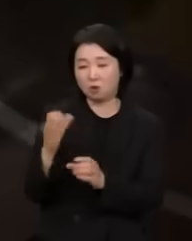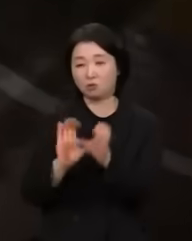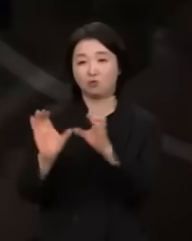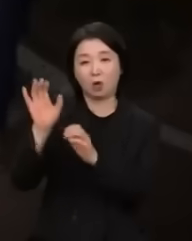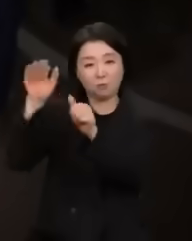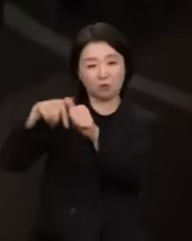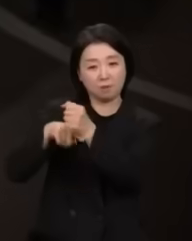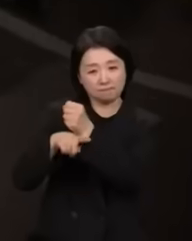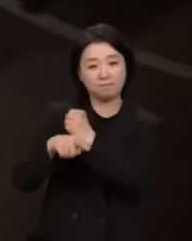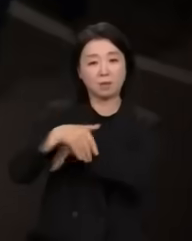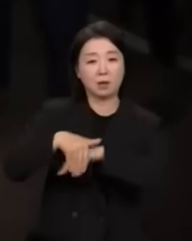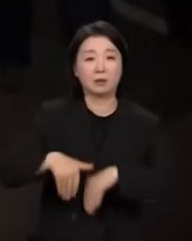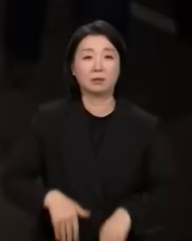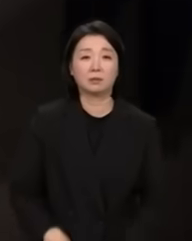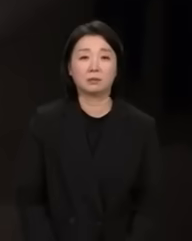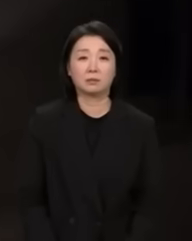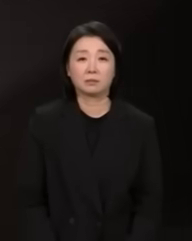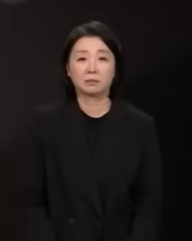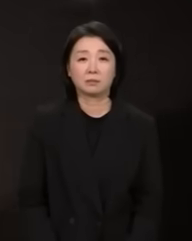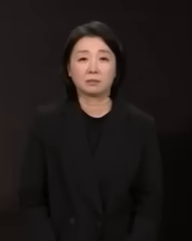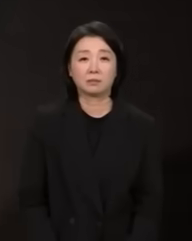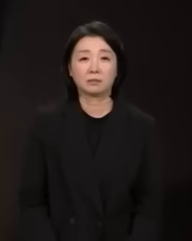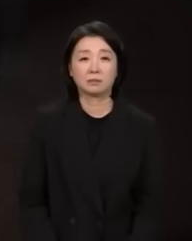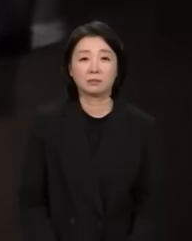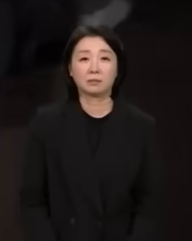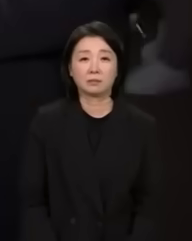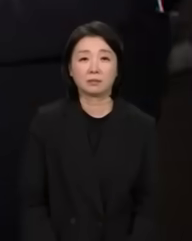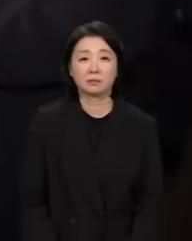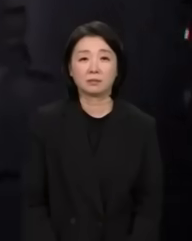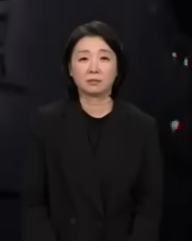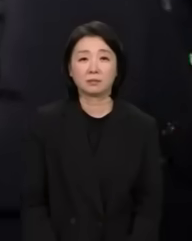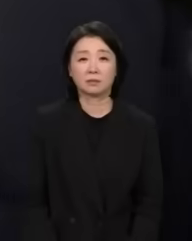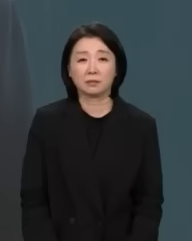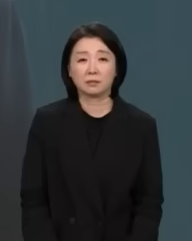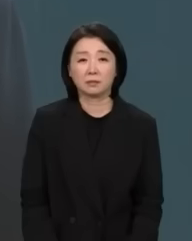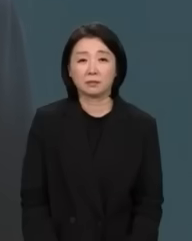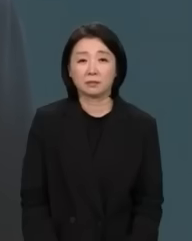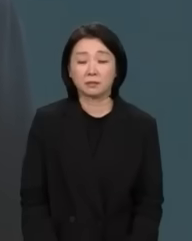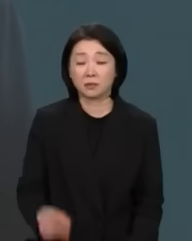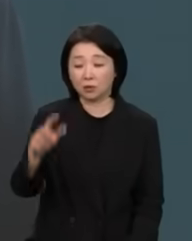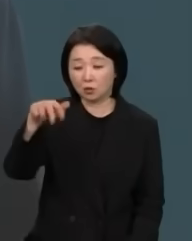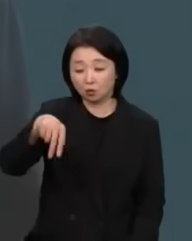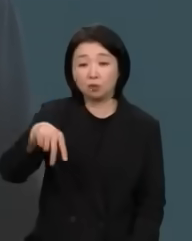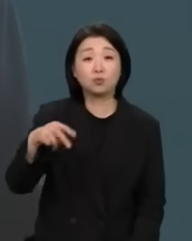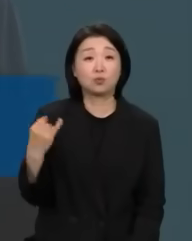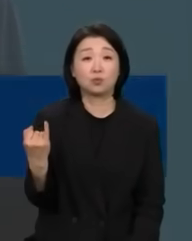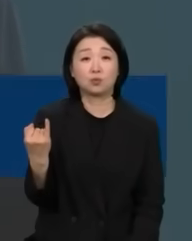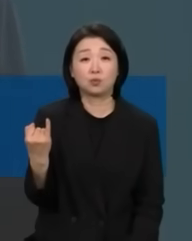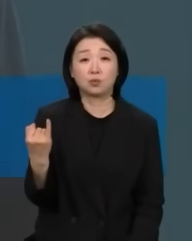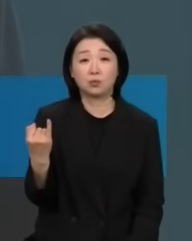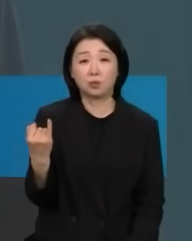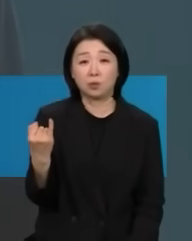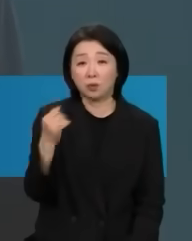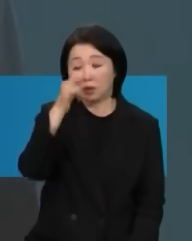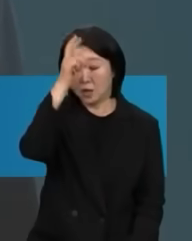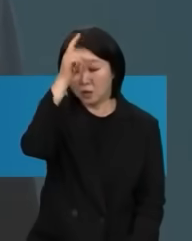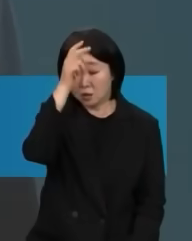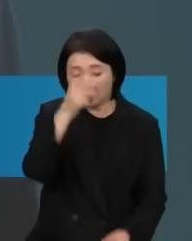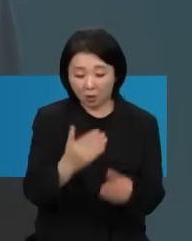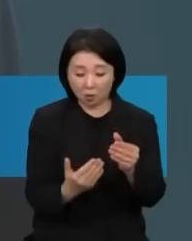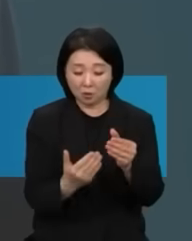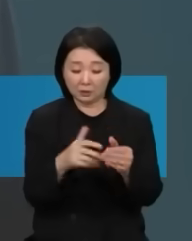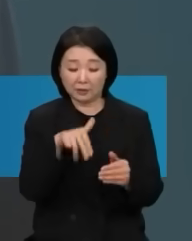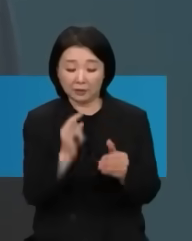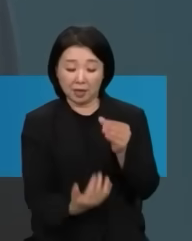수 있다고 설명했습니다. JTBC 조혜연입니다. 유재은 법무관리관은 경찰로 최상병